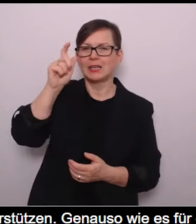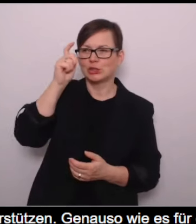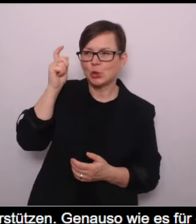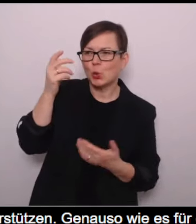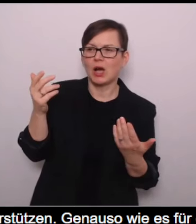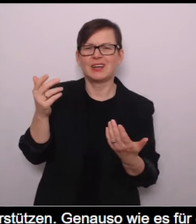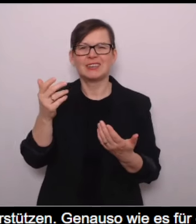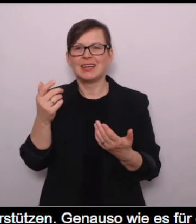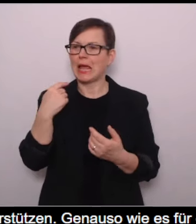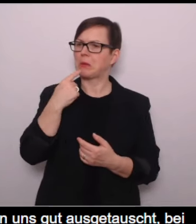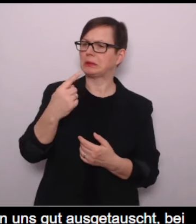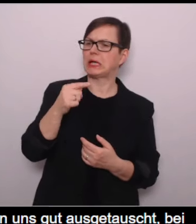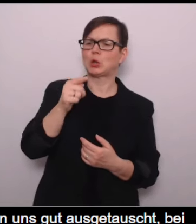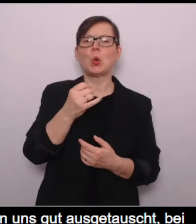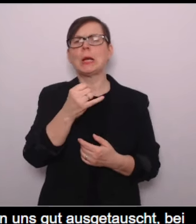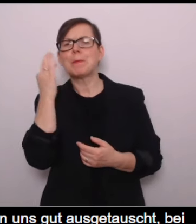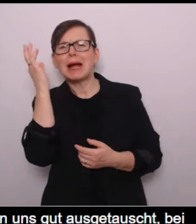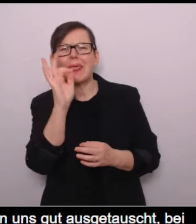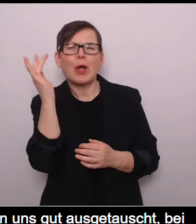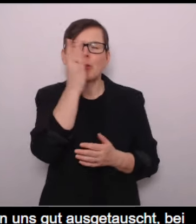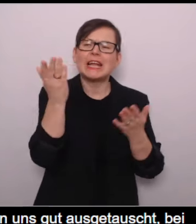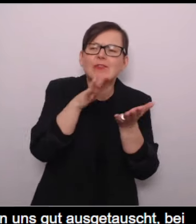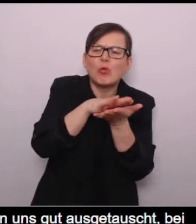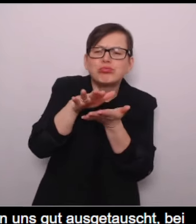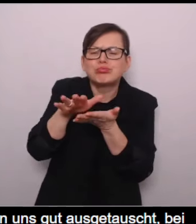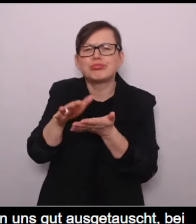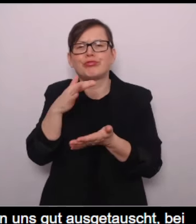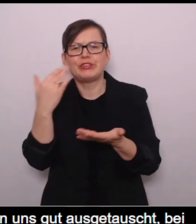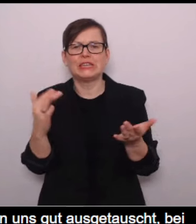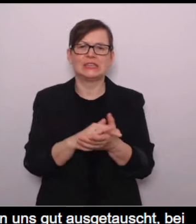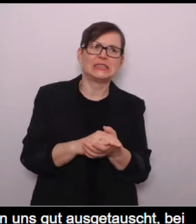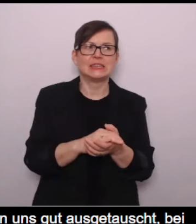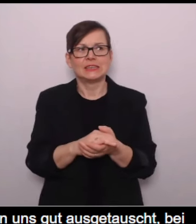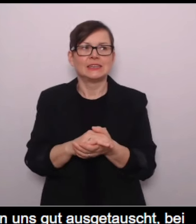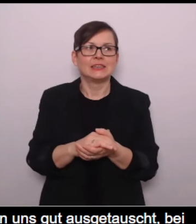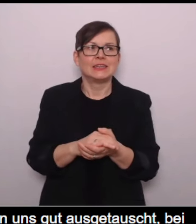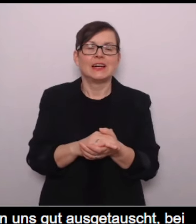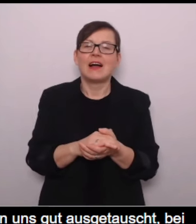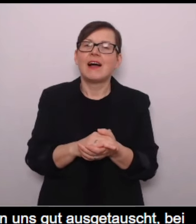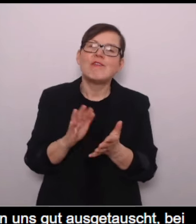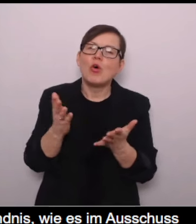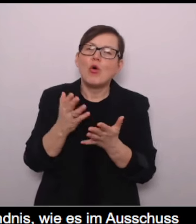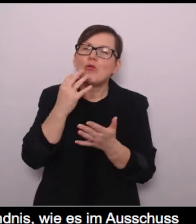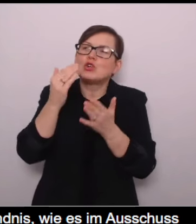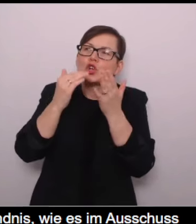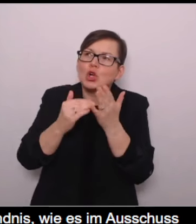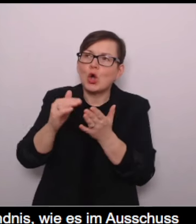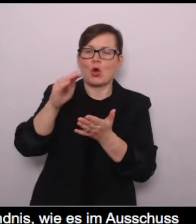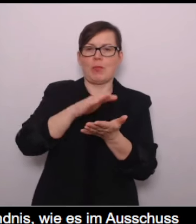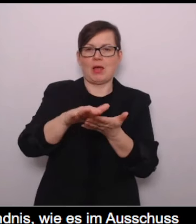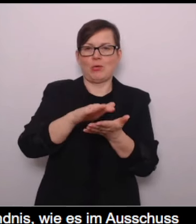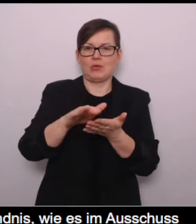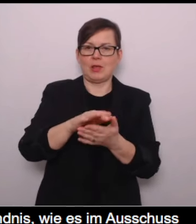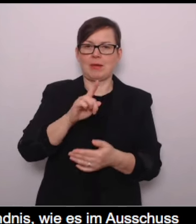Eine Frage an Herrn Föerker und Herrn Söder. Herr Söder, schwierige Zeiten. Was heißt denn, den Euro zweimal umzudrehen? Sie haben ja trotzdem mehr